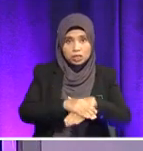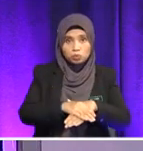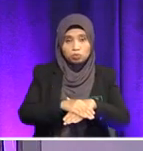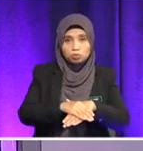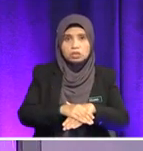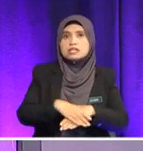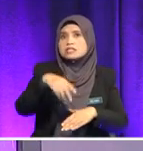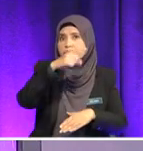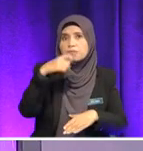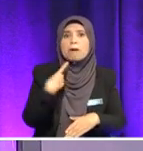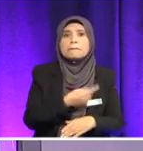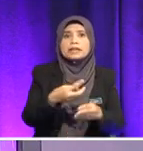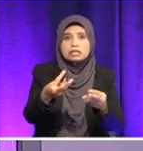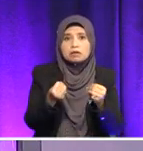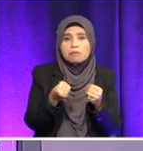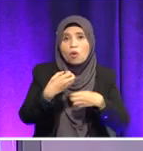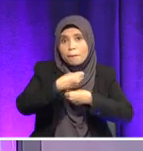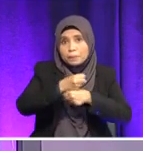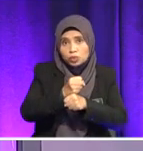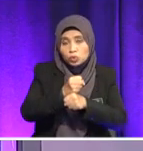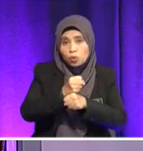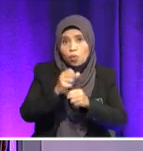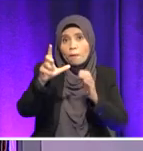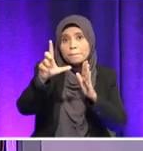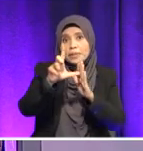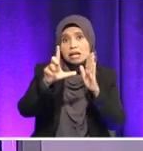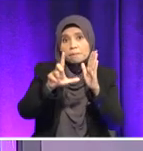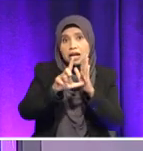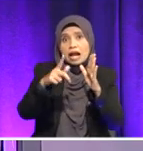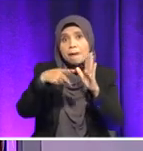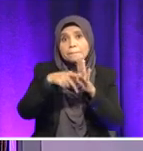persekutuan tanaman Melayu yang mana kita ada Kelantan